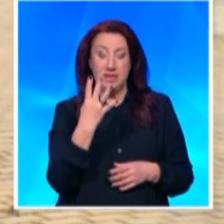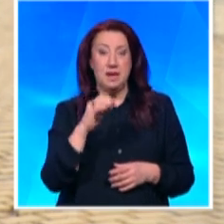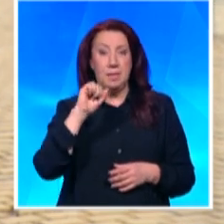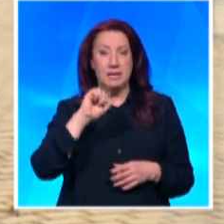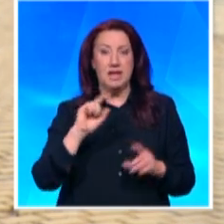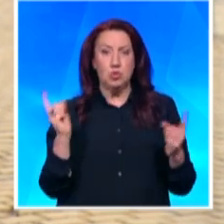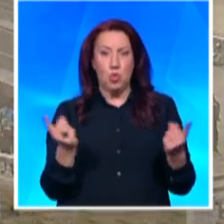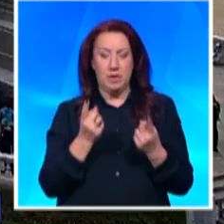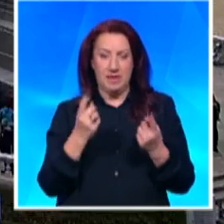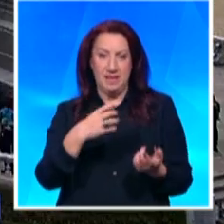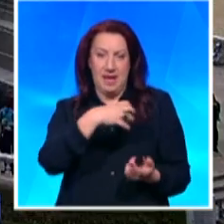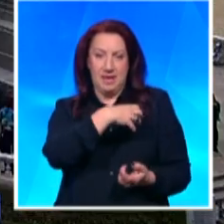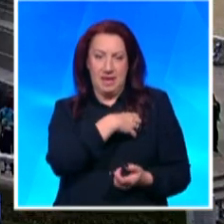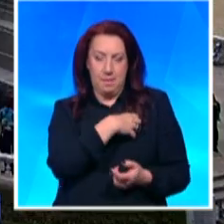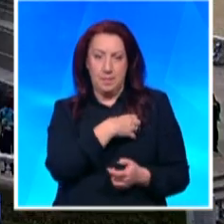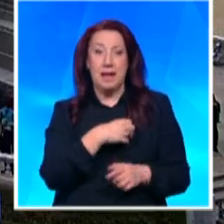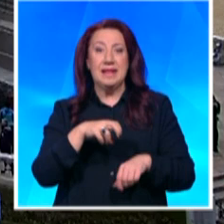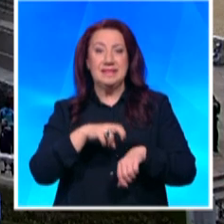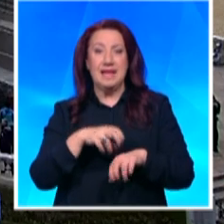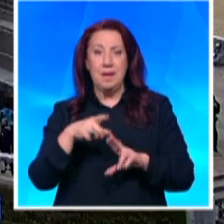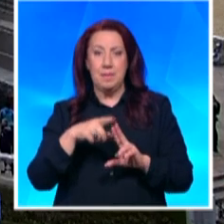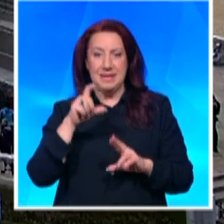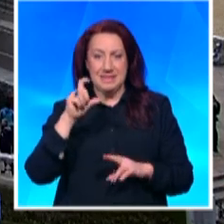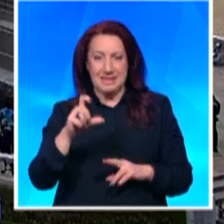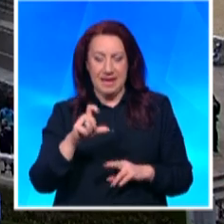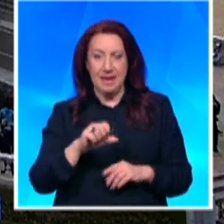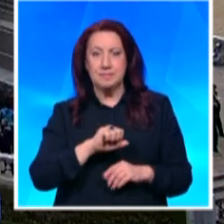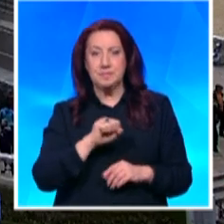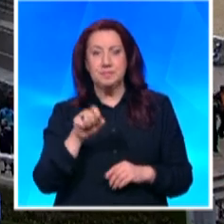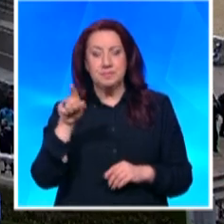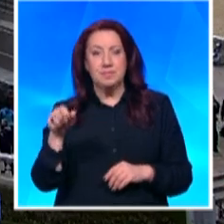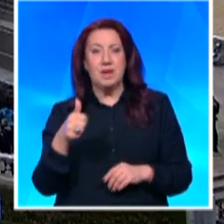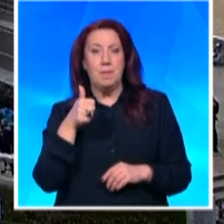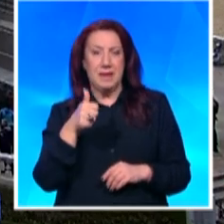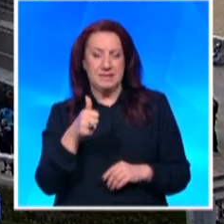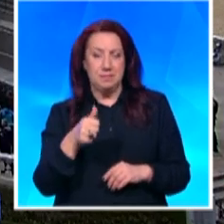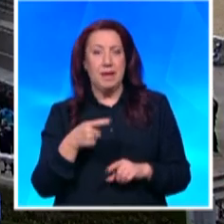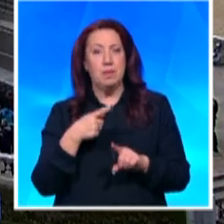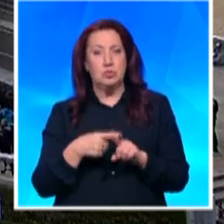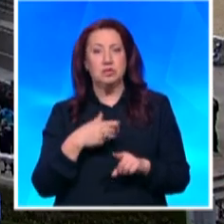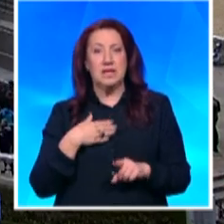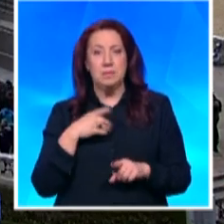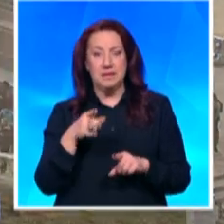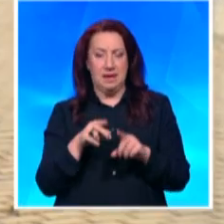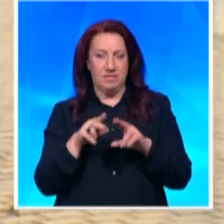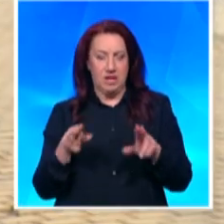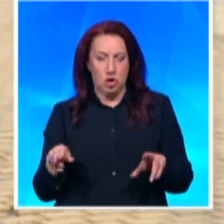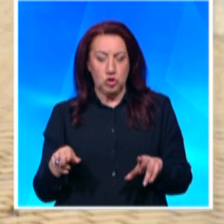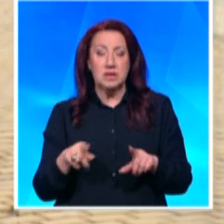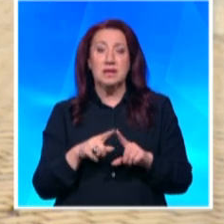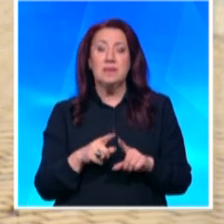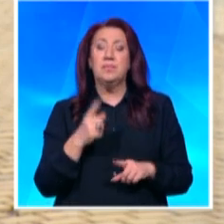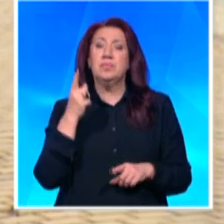ДПС, БСП и Има такъв народ под формулата 10 към 5 към 3 към 1, плюс едно място за министър, който ще бъде западен